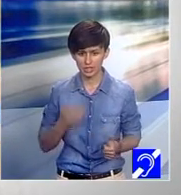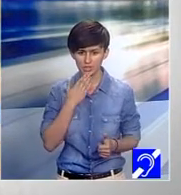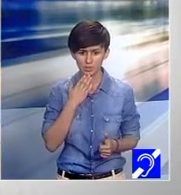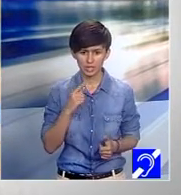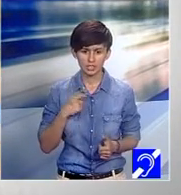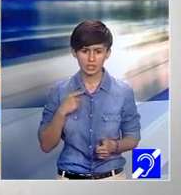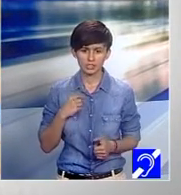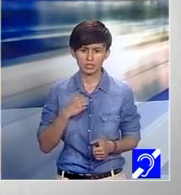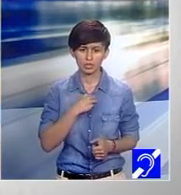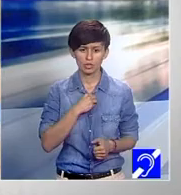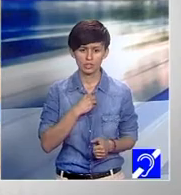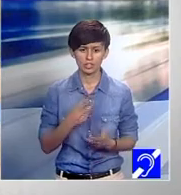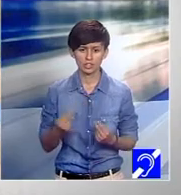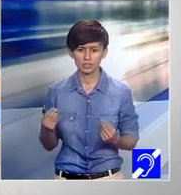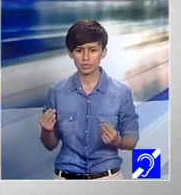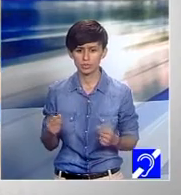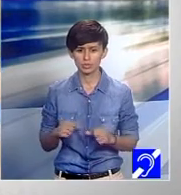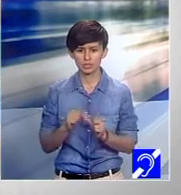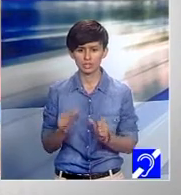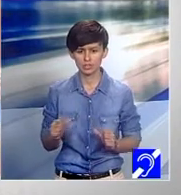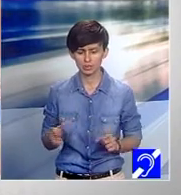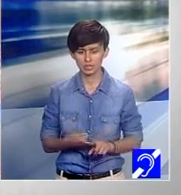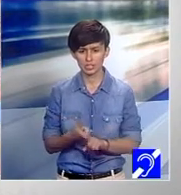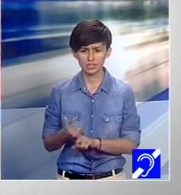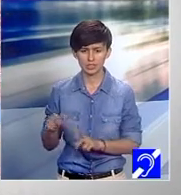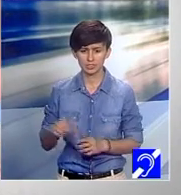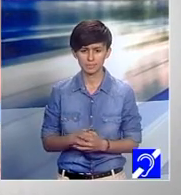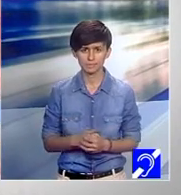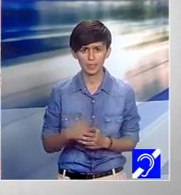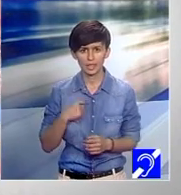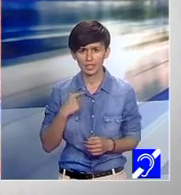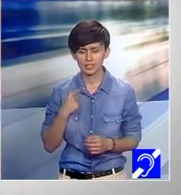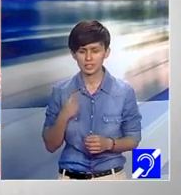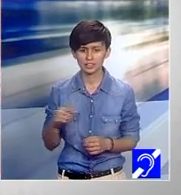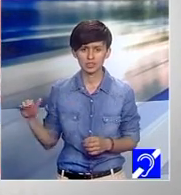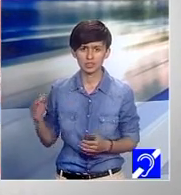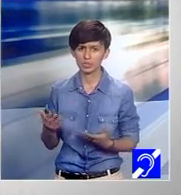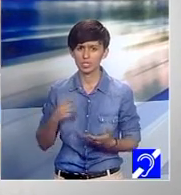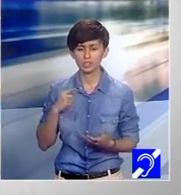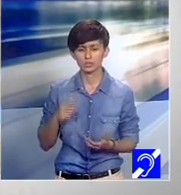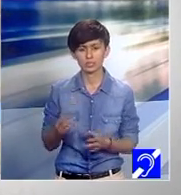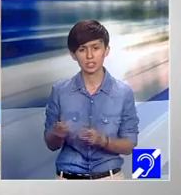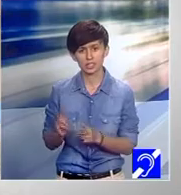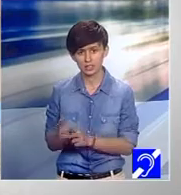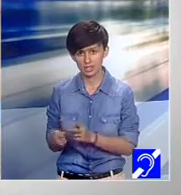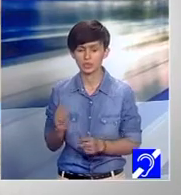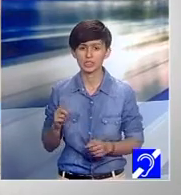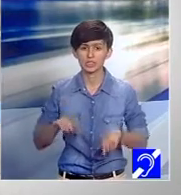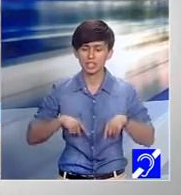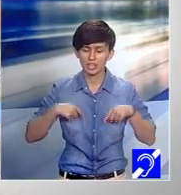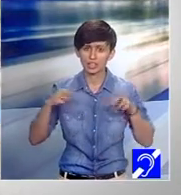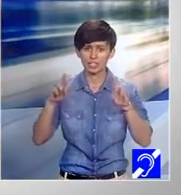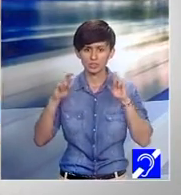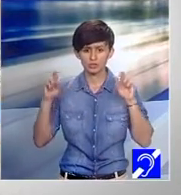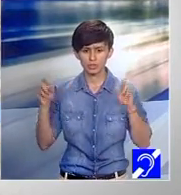по-прежнему, очень много страхов, очень много стереотипов. Sunt și copii care încă se află în faza de tratament, însă trăiesc cu speranța